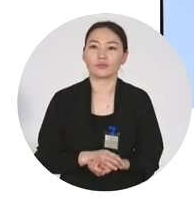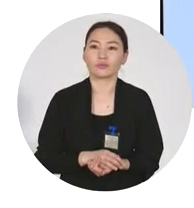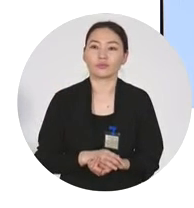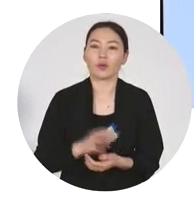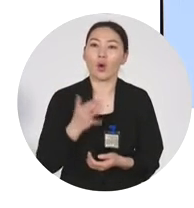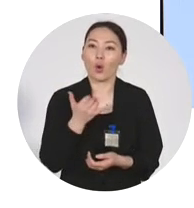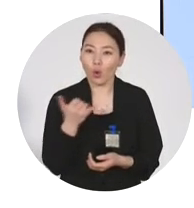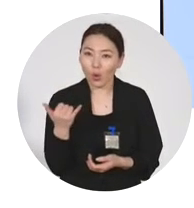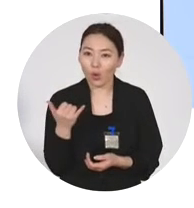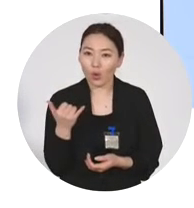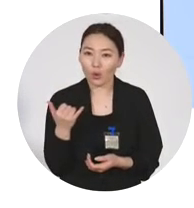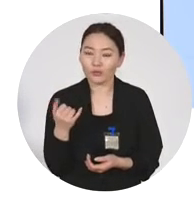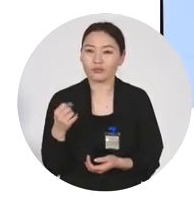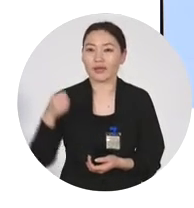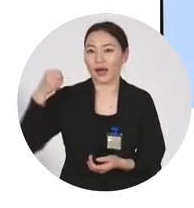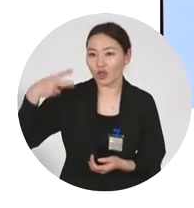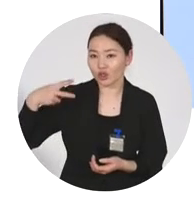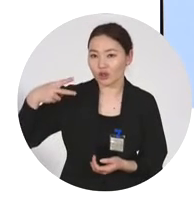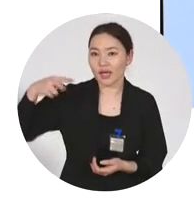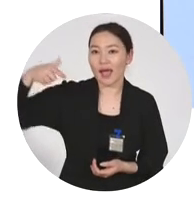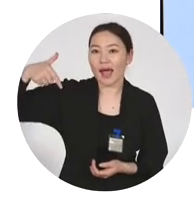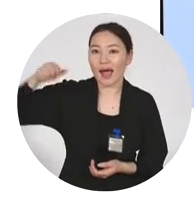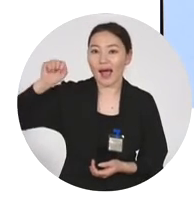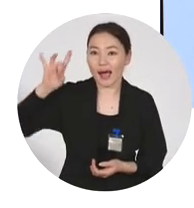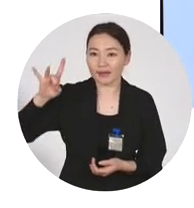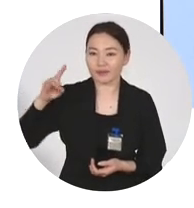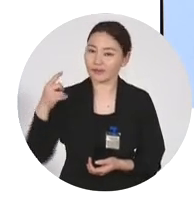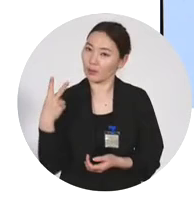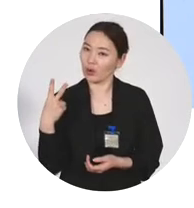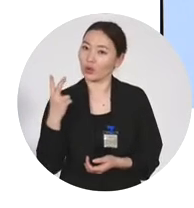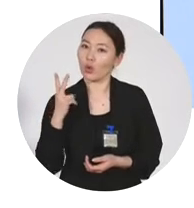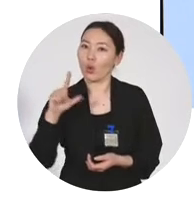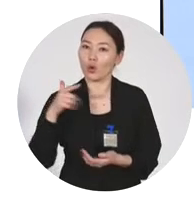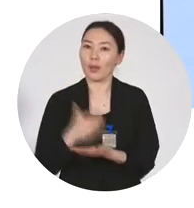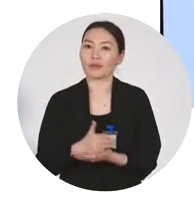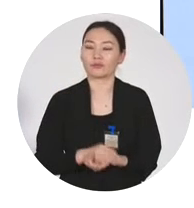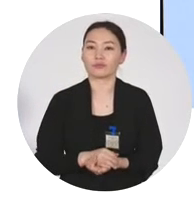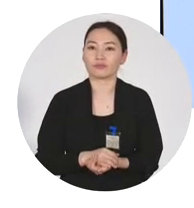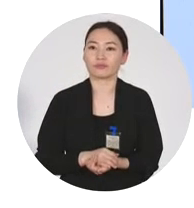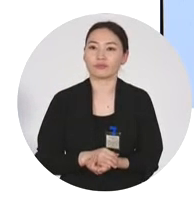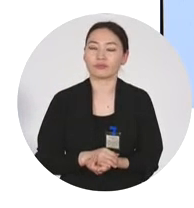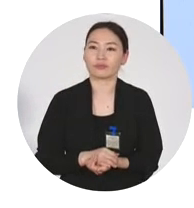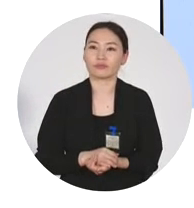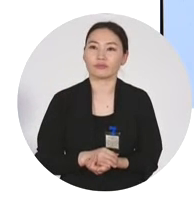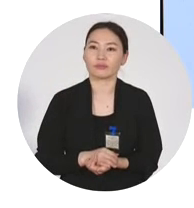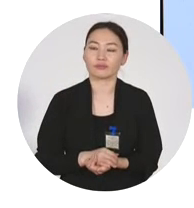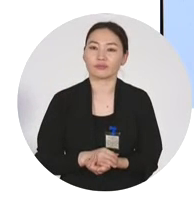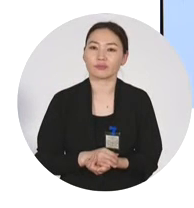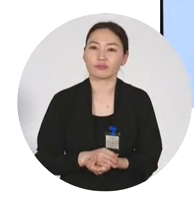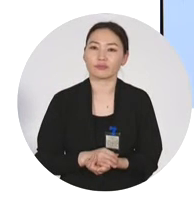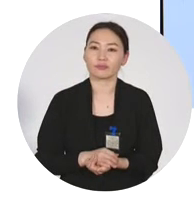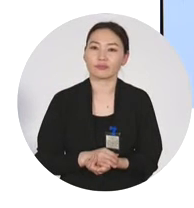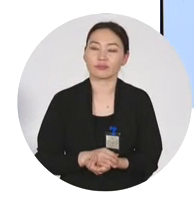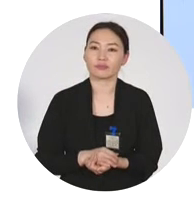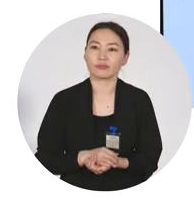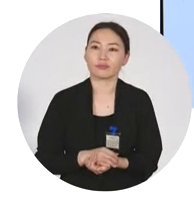бүгдээрээ уу гар гэсэн хоёр үгэнд залгаж бичье. За уу гэдэг нөхцөлийг монгол бичгээр уу гу.